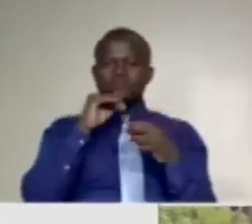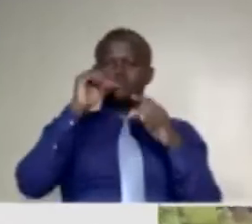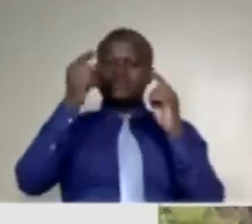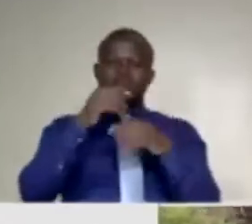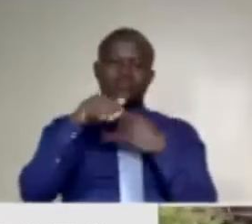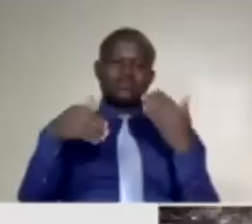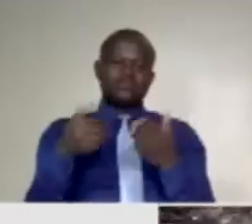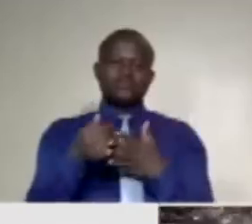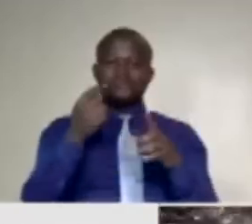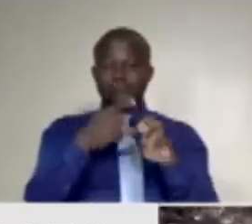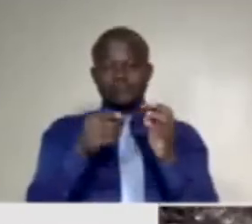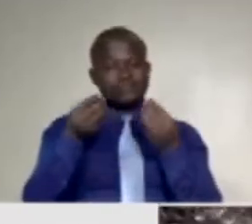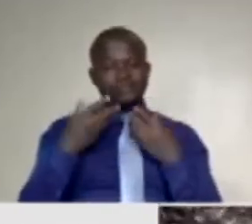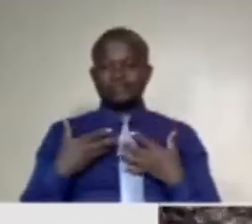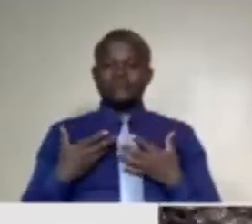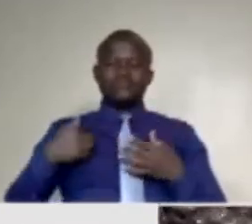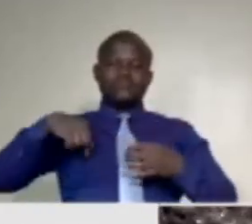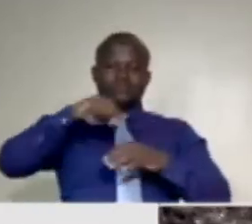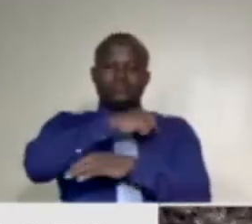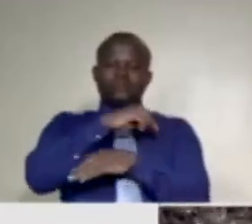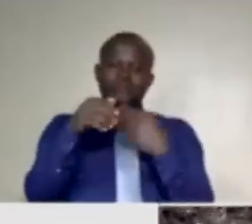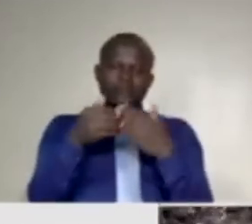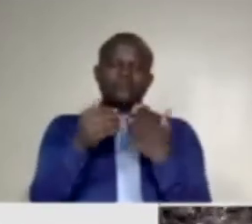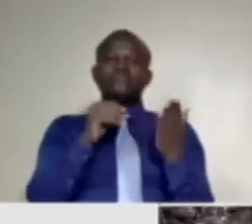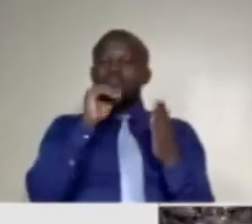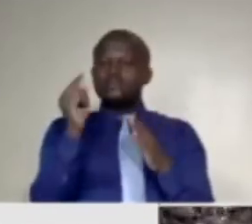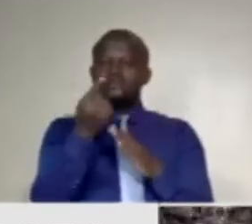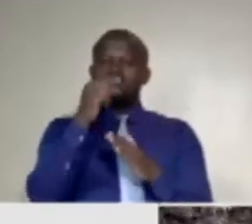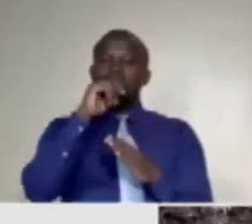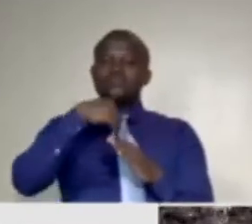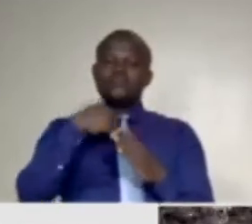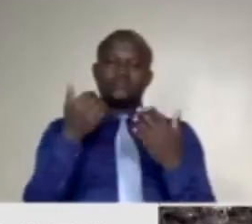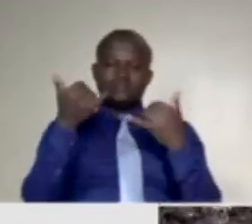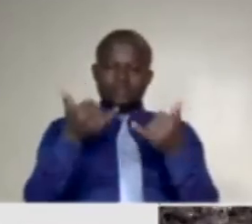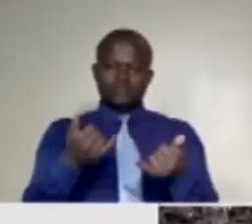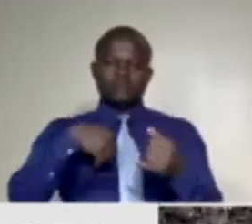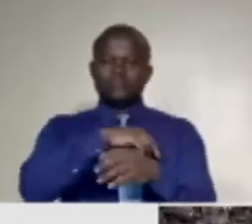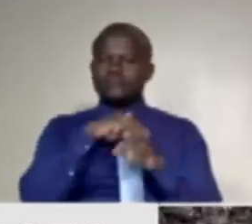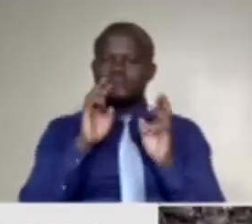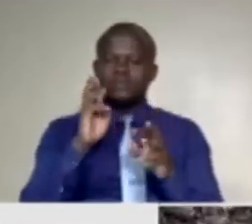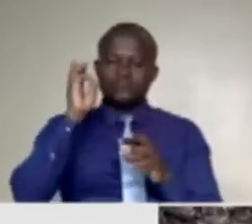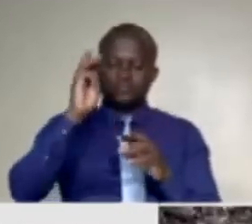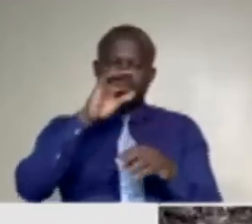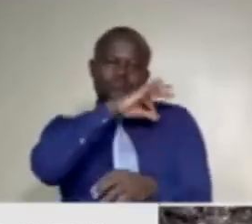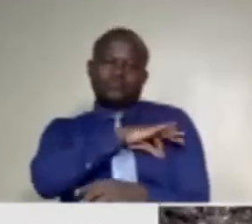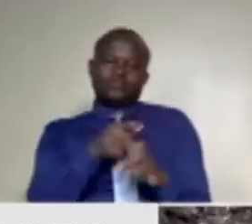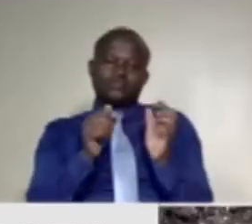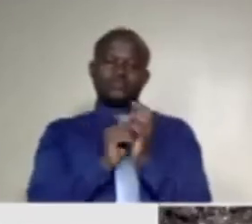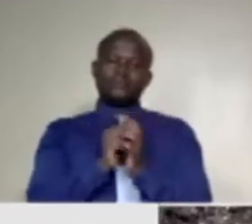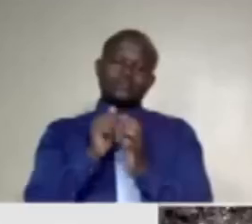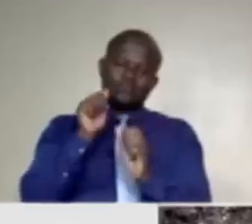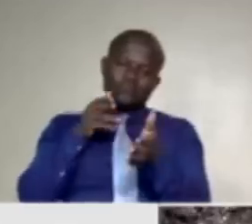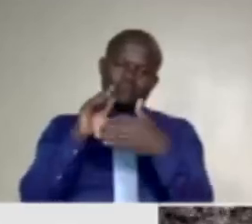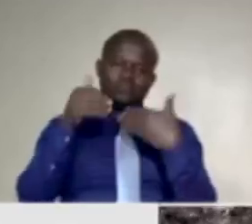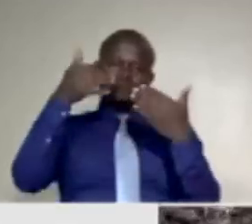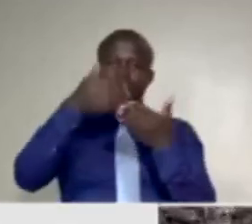bose ihagije ariko barayiduhaye iy'ubuntu. Ubwo rero twizeye ko nta n'umwe udafite ifumbire ubu ngubu, twizeye ko tuzunguka, bazanadukurikirana